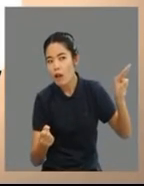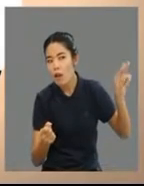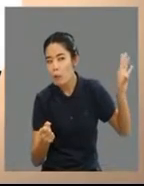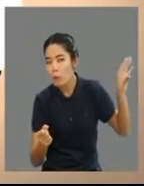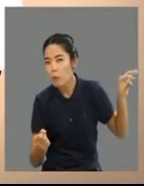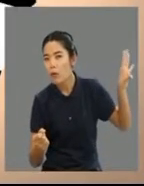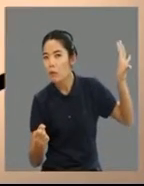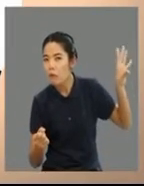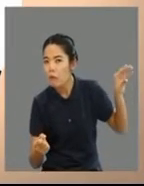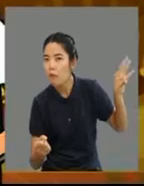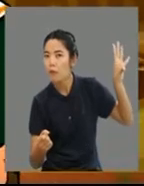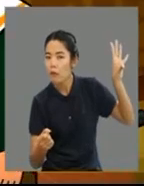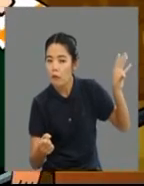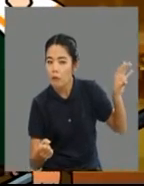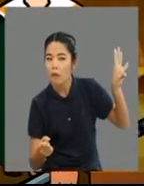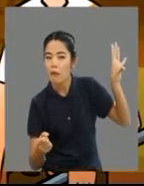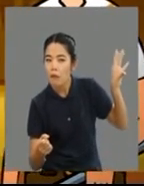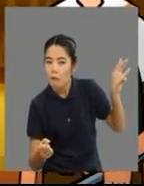ห็นเงาวูบวาบบางอย่าง